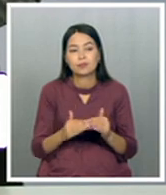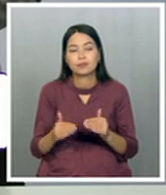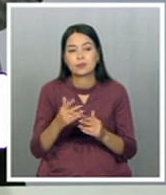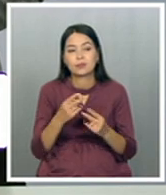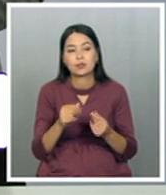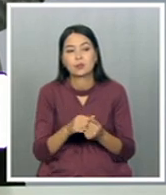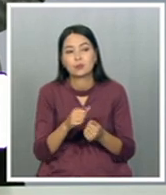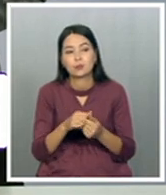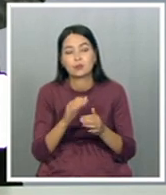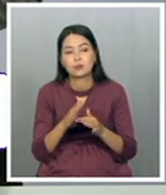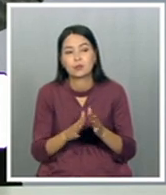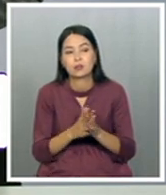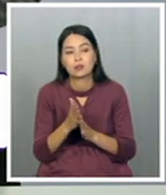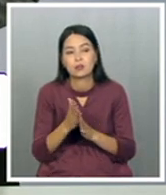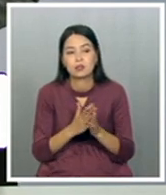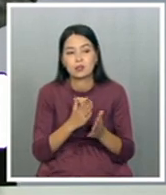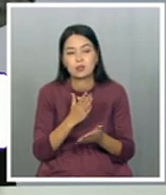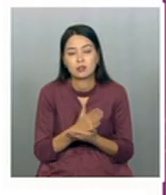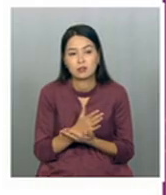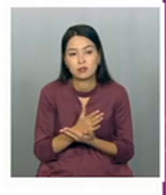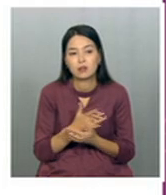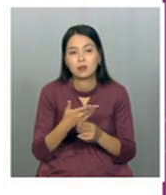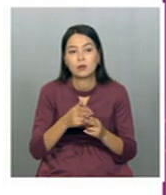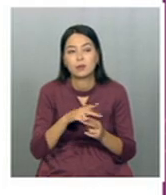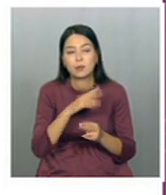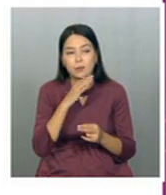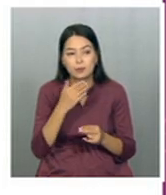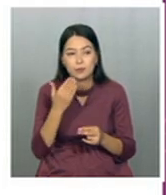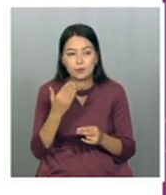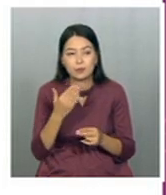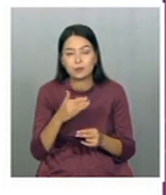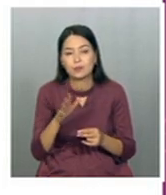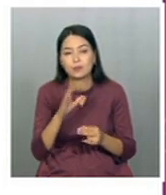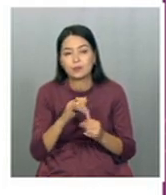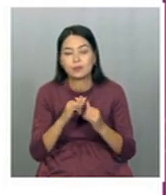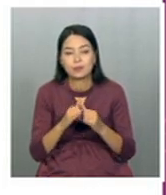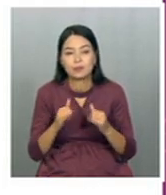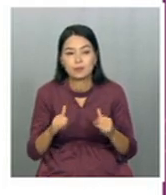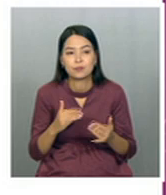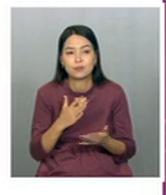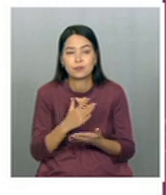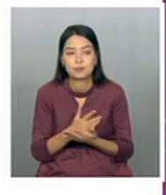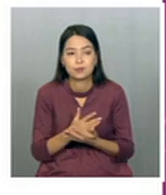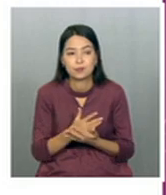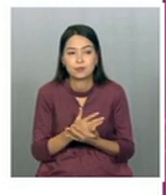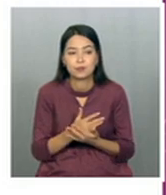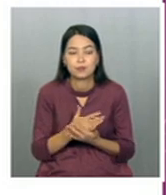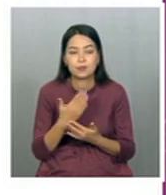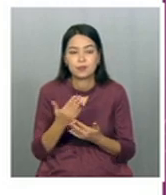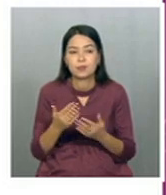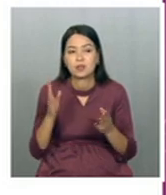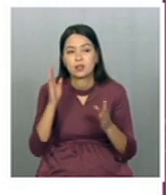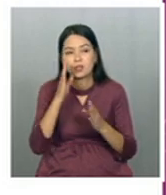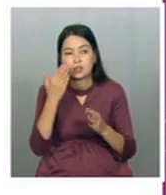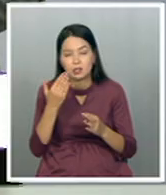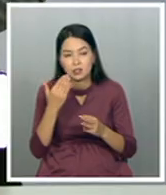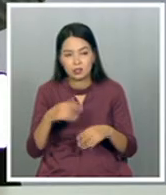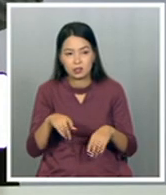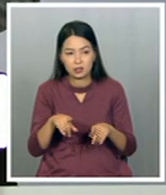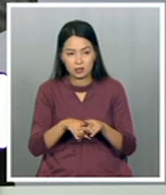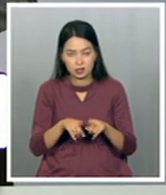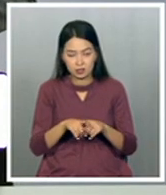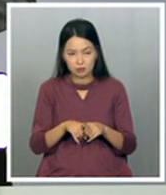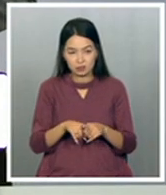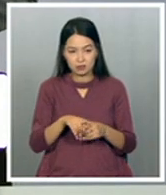бейімделген өсімдіктер. Олардың көпшілігінің тамыры өте тереңде орналасқан. Олардың тамыры тіпті жерасты суларына